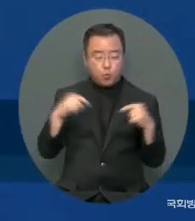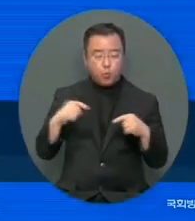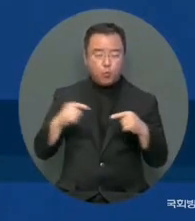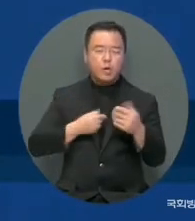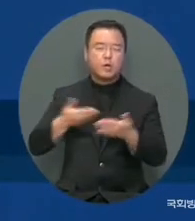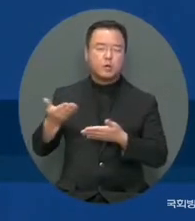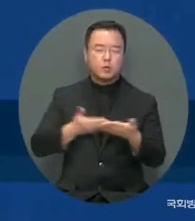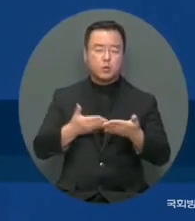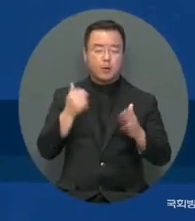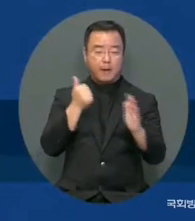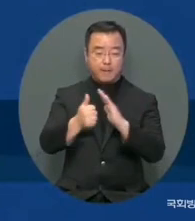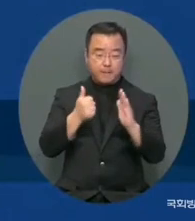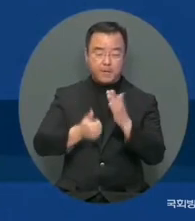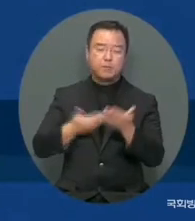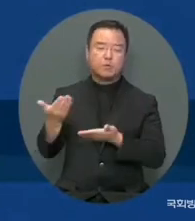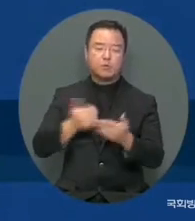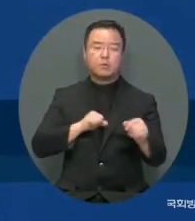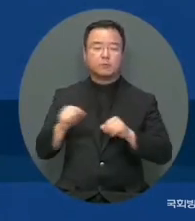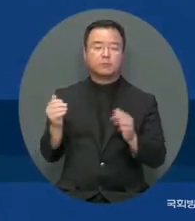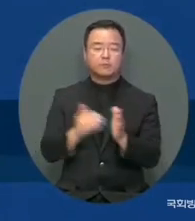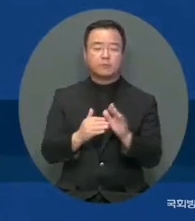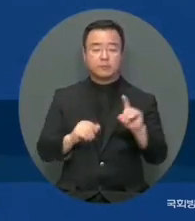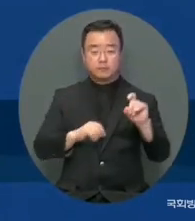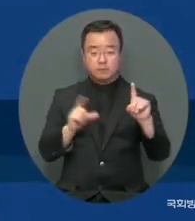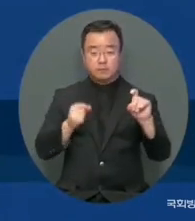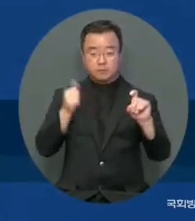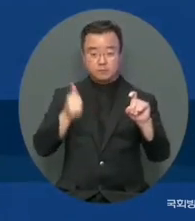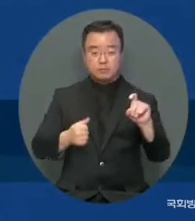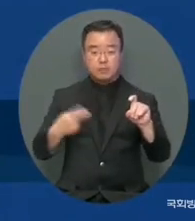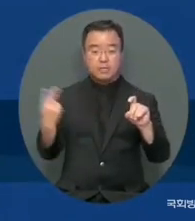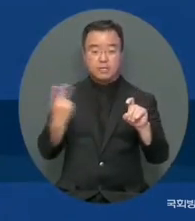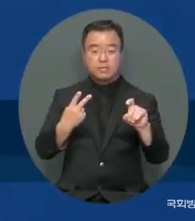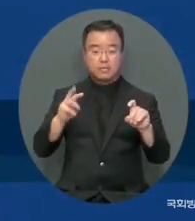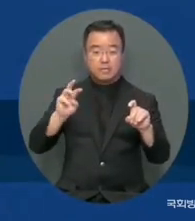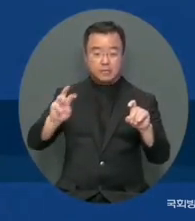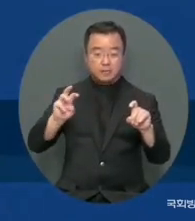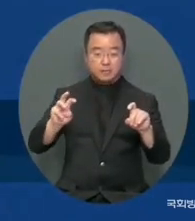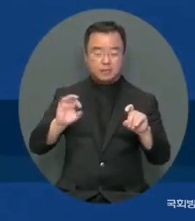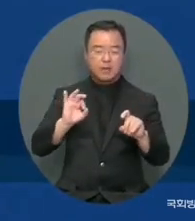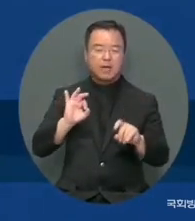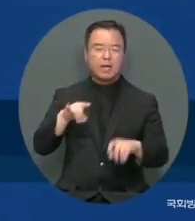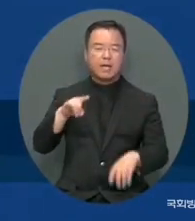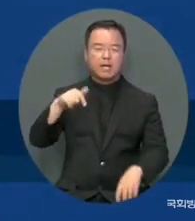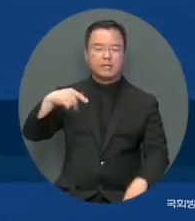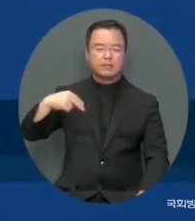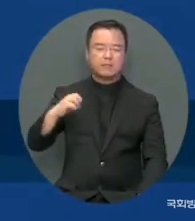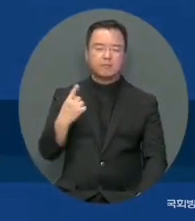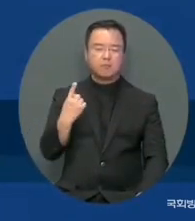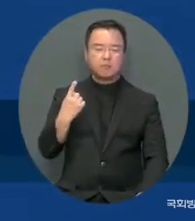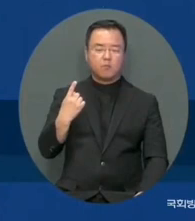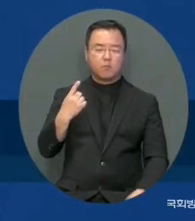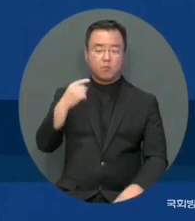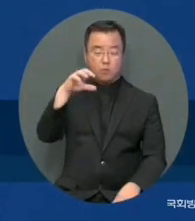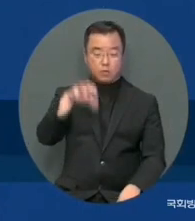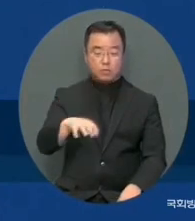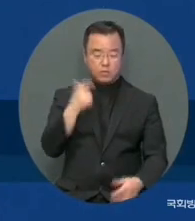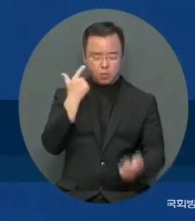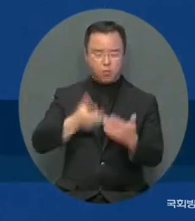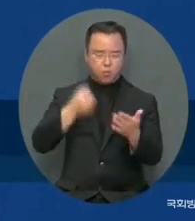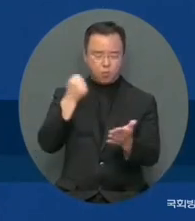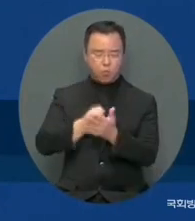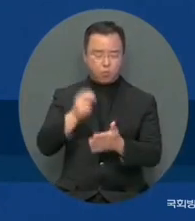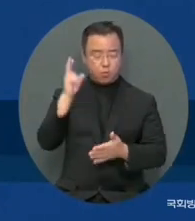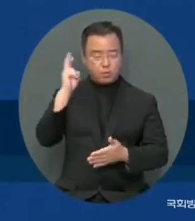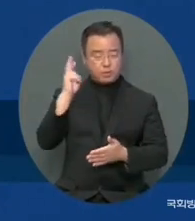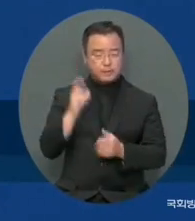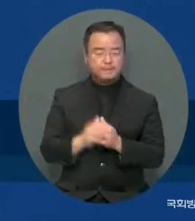전개해 왔습니다. 11월 말 2030 엑스포 개최지 확정을 앞두고 있습니다. 부산 엑스포 유치